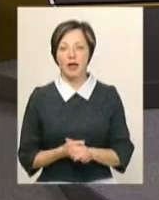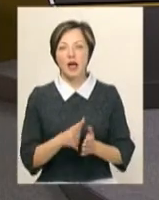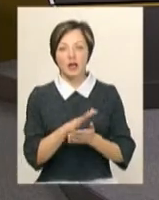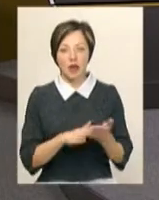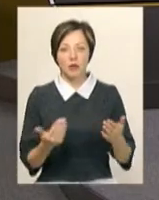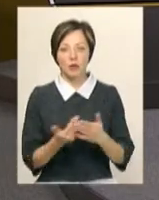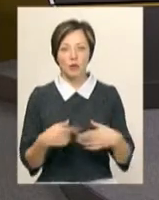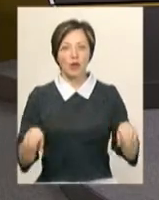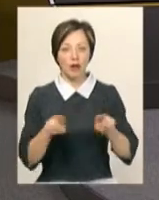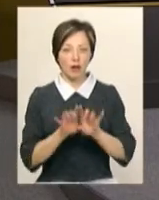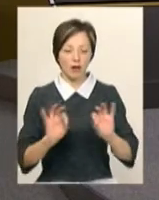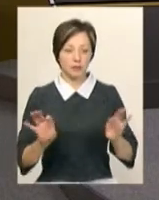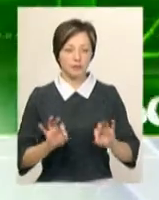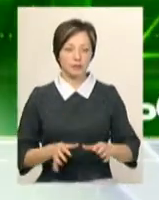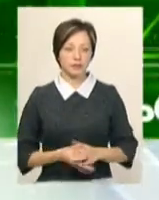Далі у випуску про таке.